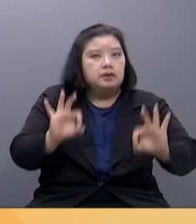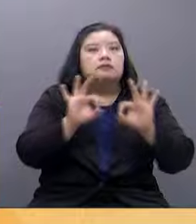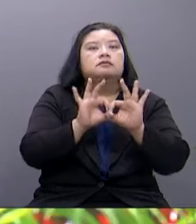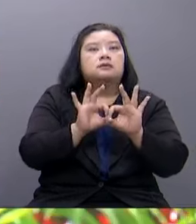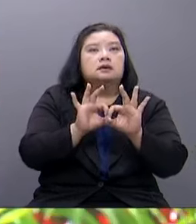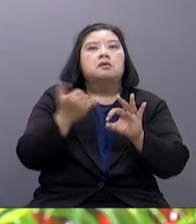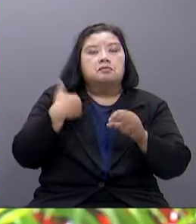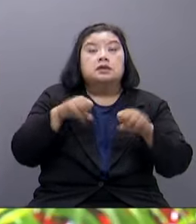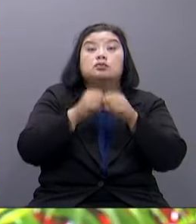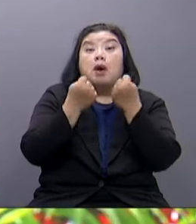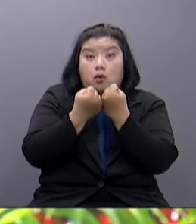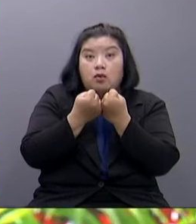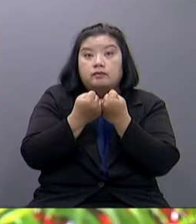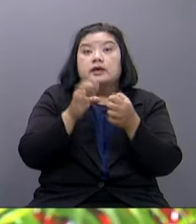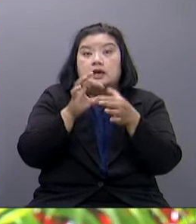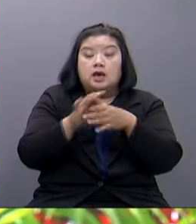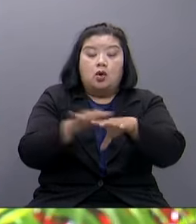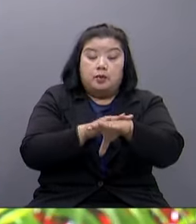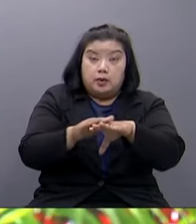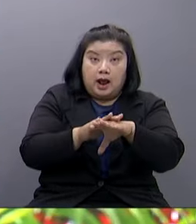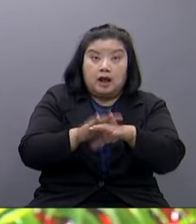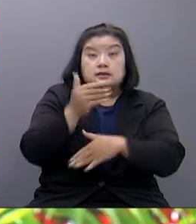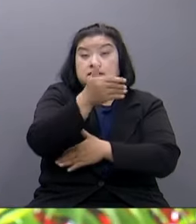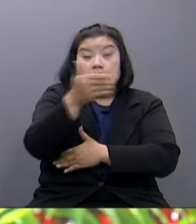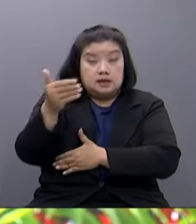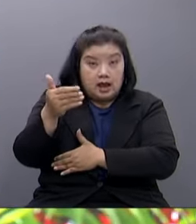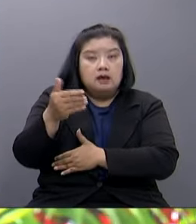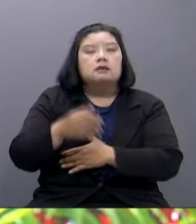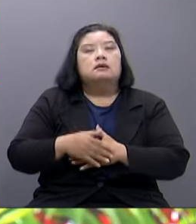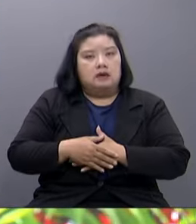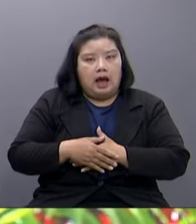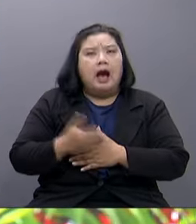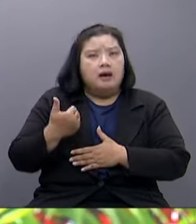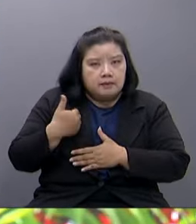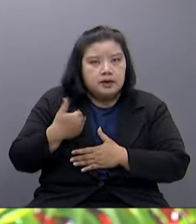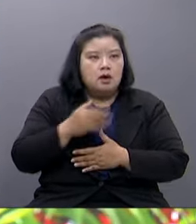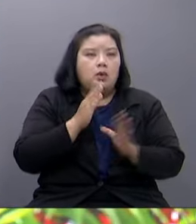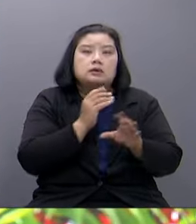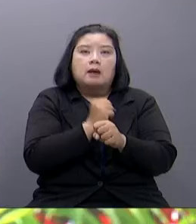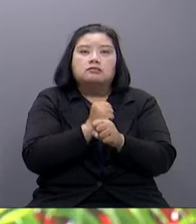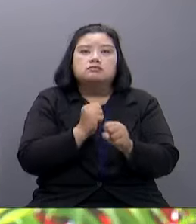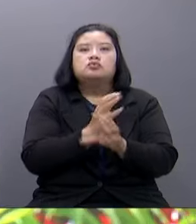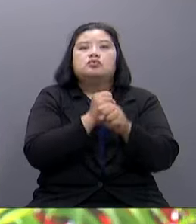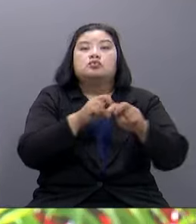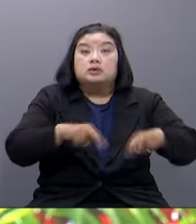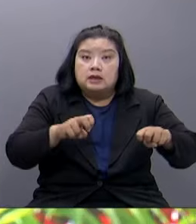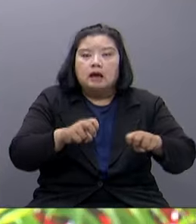สมารถคมพิวหนัง เนาลาชายก็ยงแอน eine prompted ถึง msมี soy to by